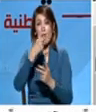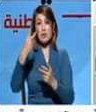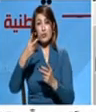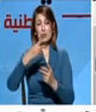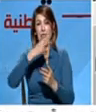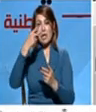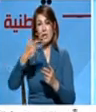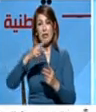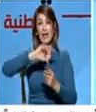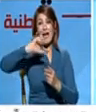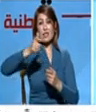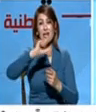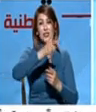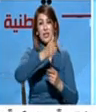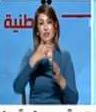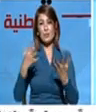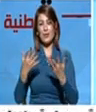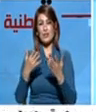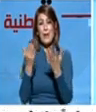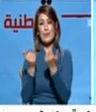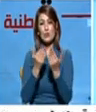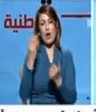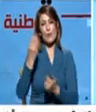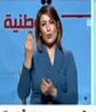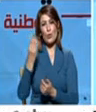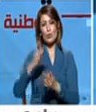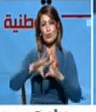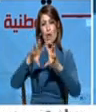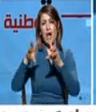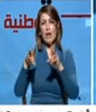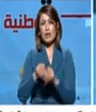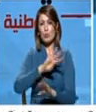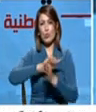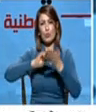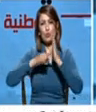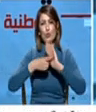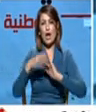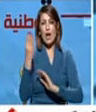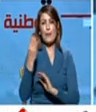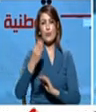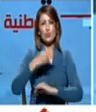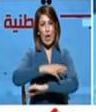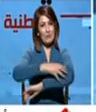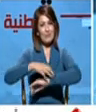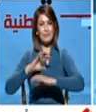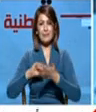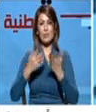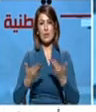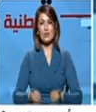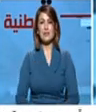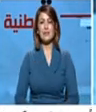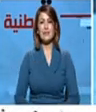مش مش معقول تسعين بالمائه من التحقيق اكيد اكيد بالنسبه لل اه